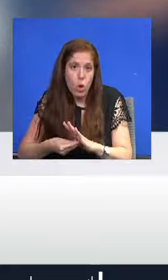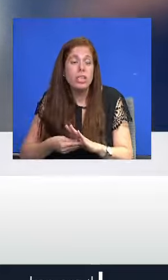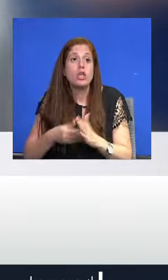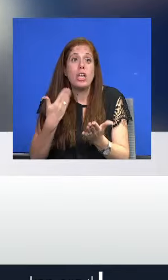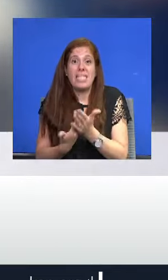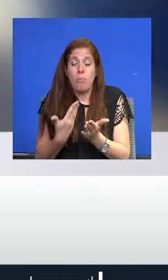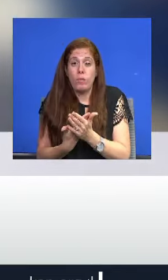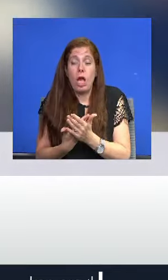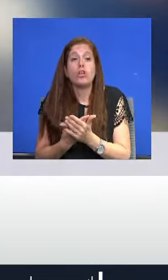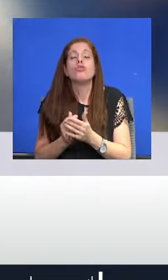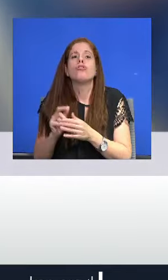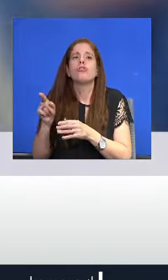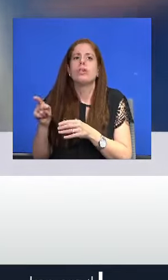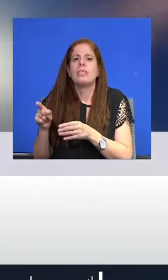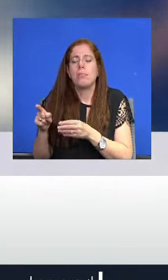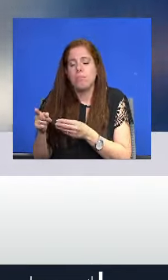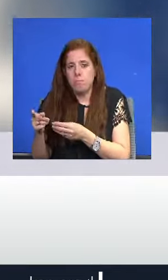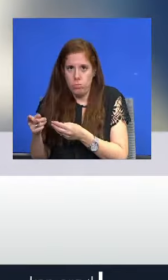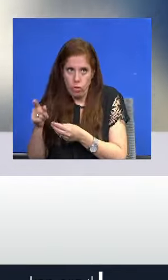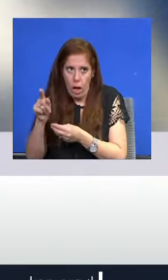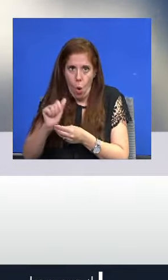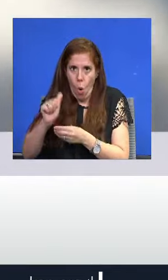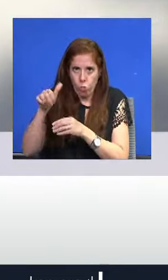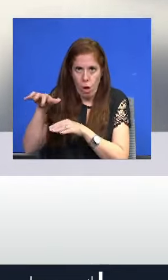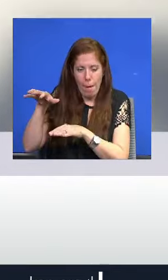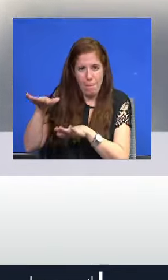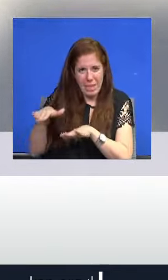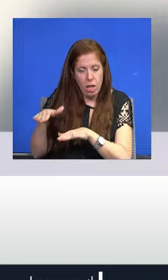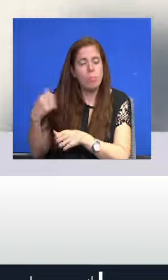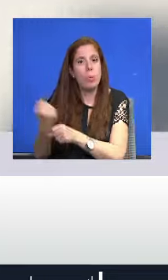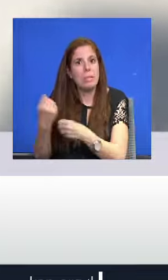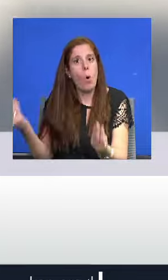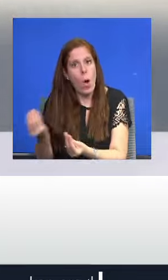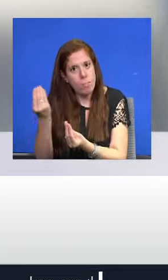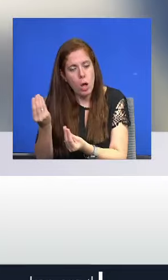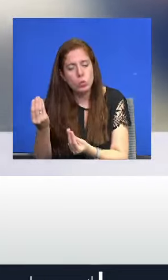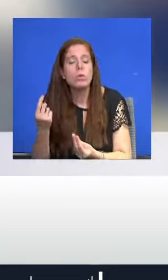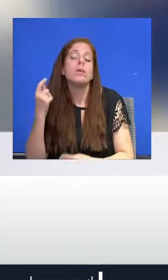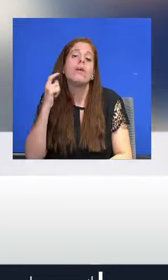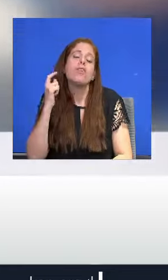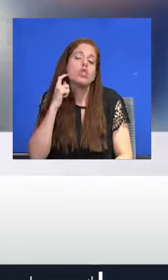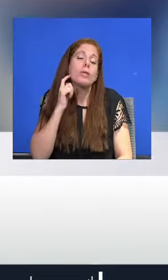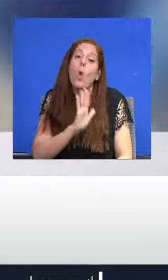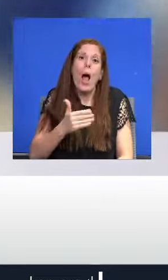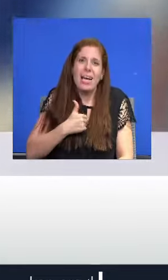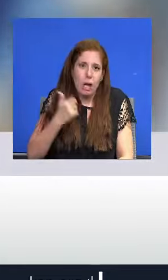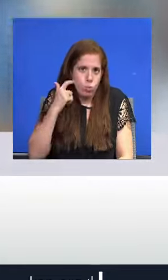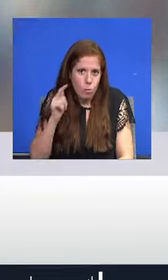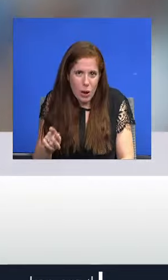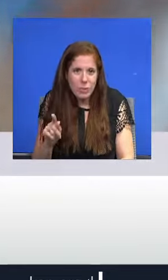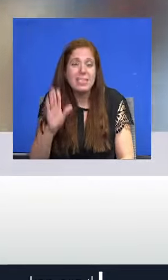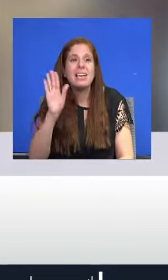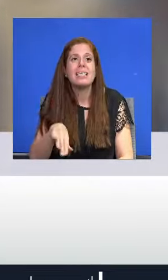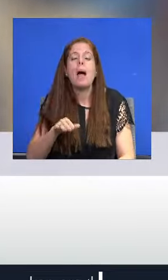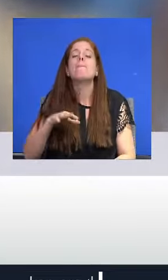המטה שלו עוסק בעיסוק נוסף פרסמו העמיתים שלנו בארץ. ונגיד, לא רק אנחנו שמענו את הדברים האלה של השר לביטחון לאומי, גם